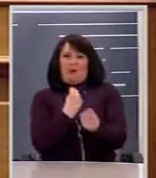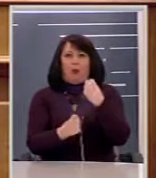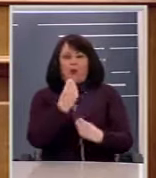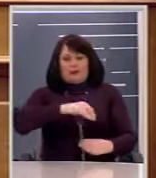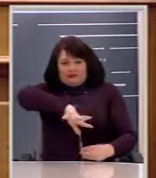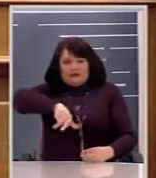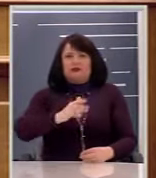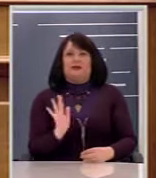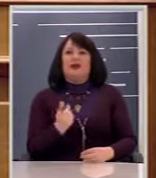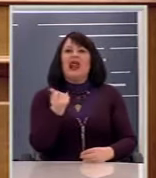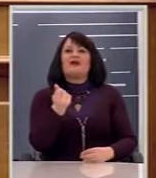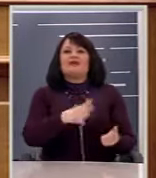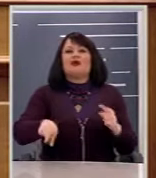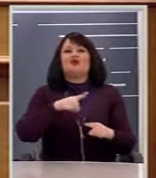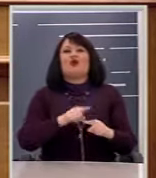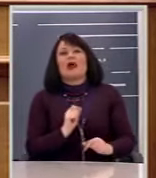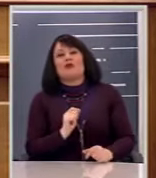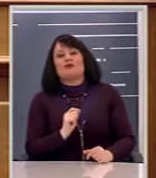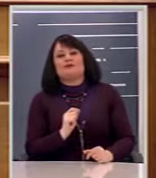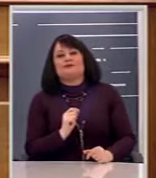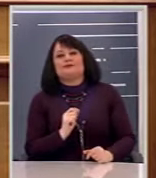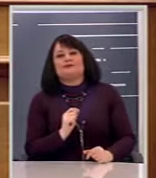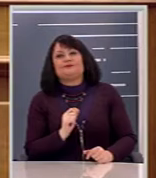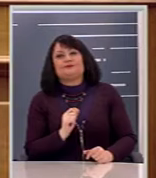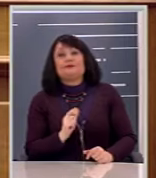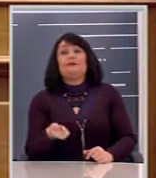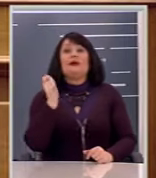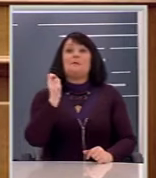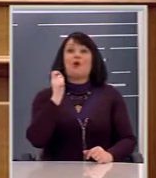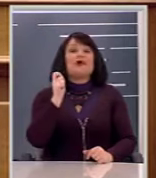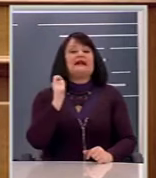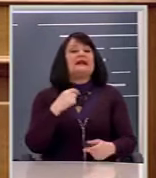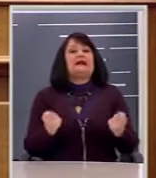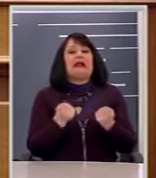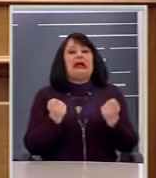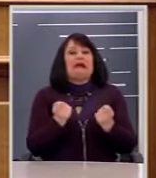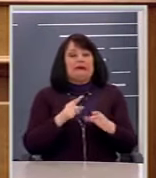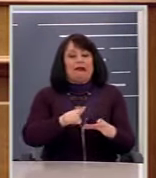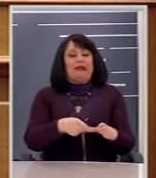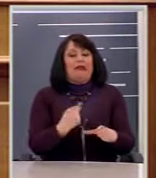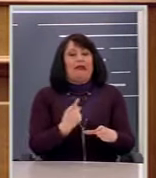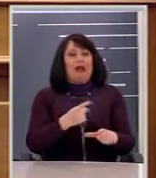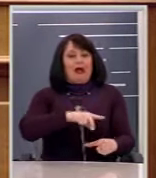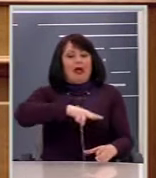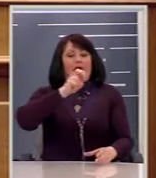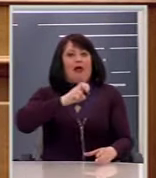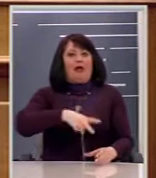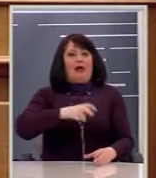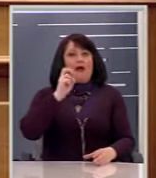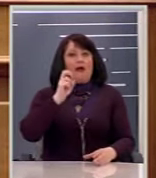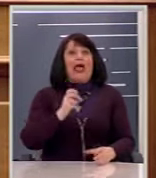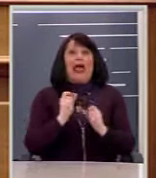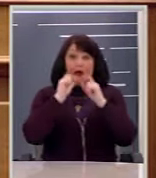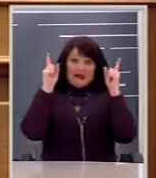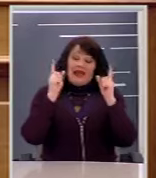οποίοι κλέψανε τα λεφτά του ελληνικού λαού και εκείνοι οι οποίοι πολιτικοί ακουμπήσανε το δάχτυλο στο μέλι, να πληρώσουν